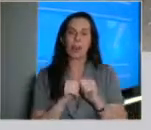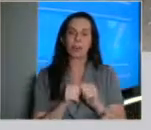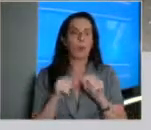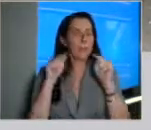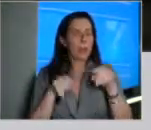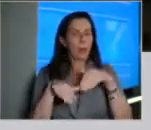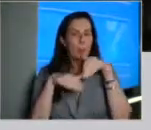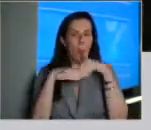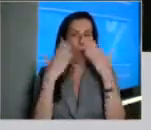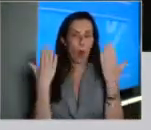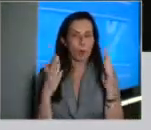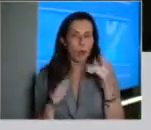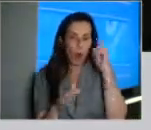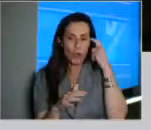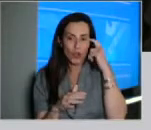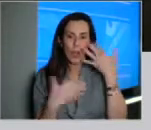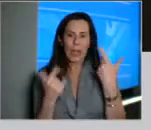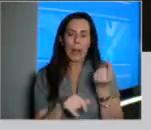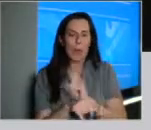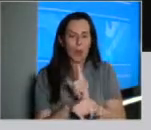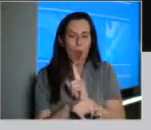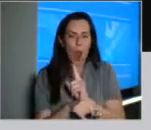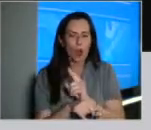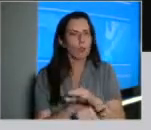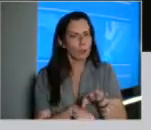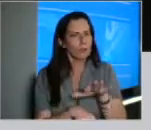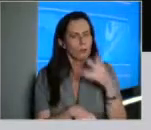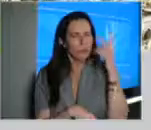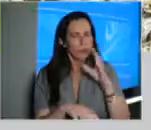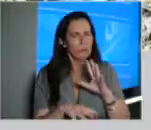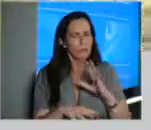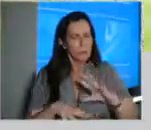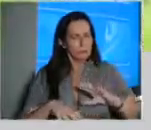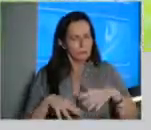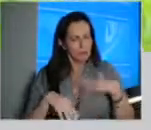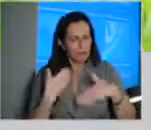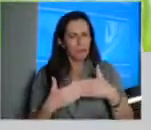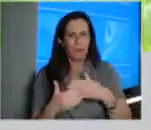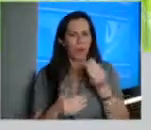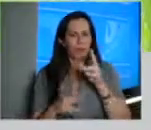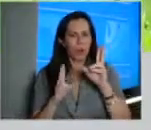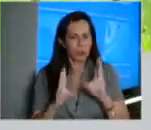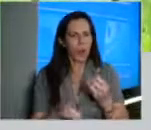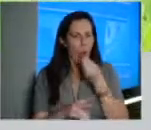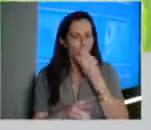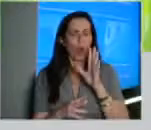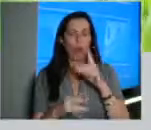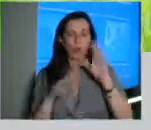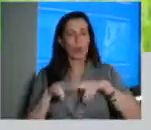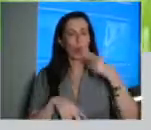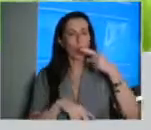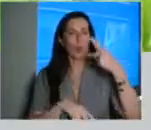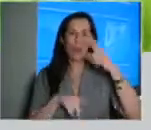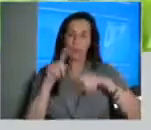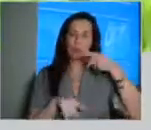מגיעות בבוקר חששניות, תוך כמה דקות מתאפסות על המקום, מתרחצות, אוכלות ומבלות פה יום, יומיים,